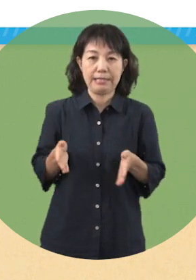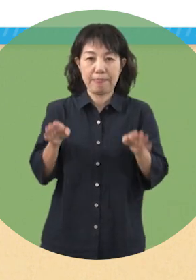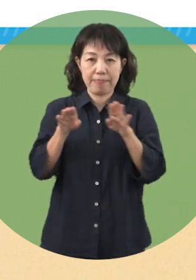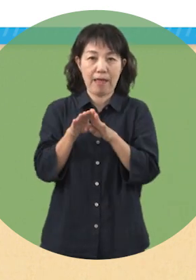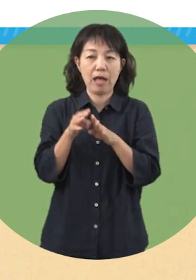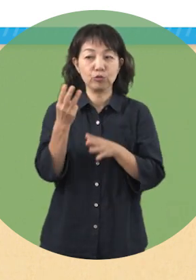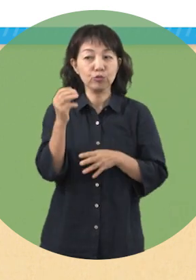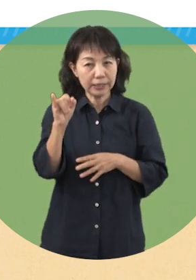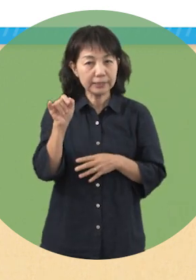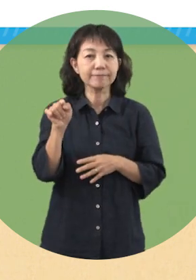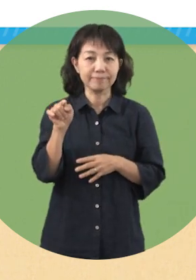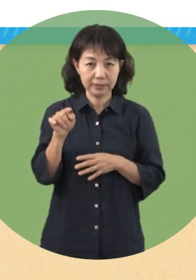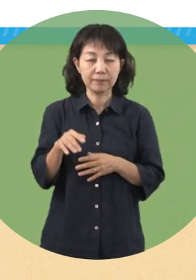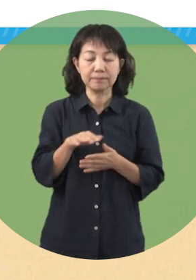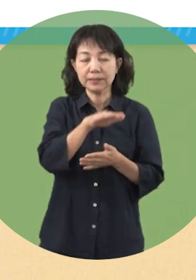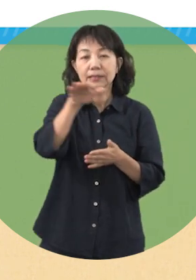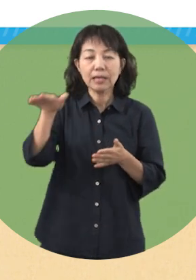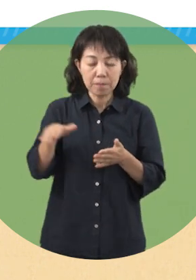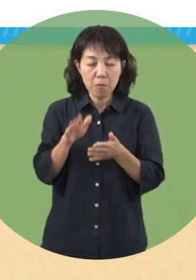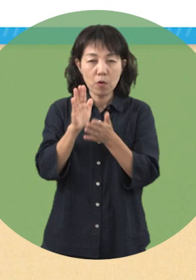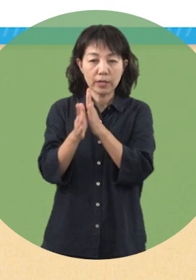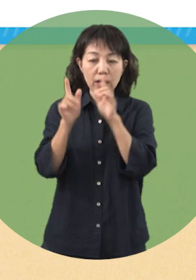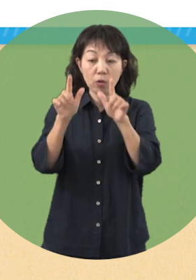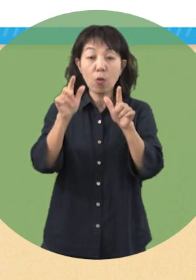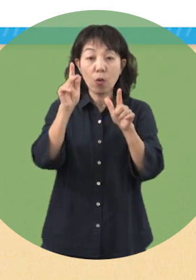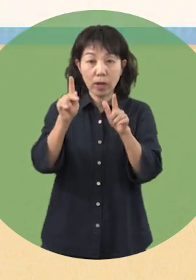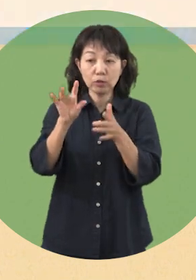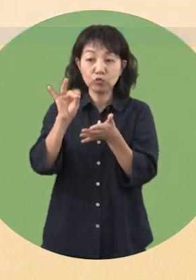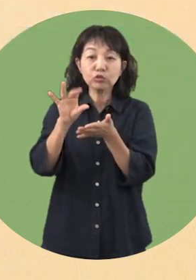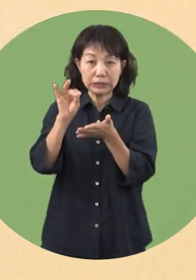。皆さんも県広報課のツイッターを